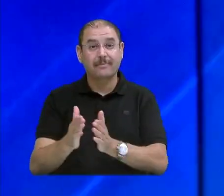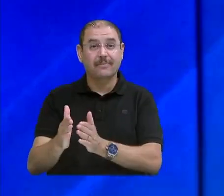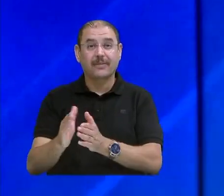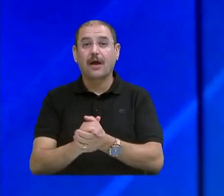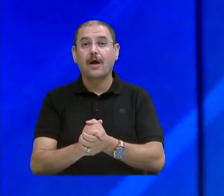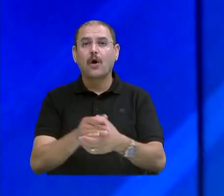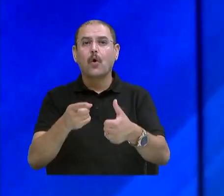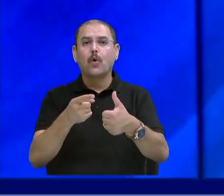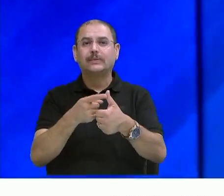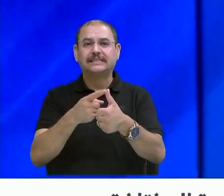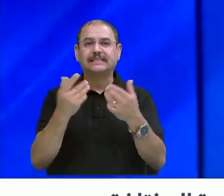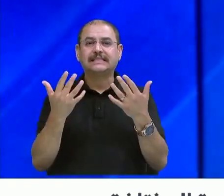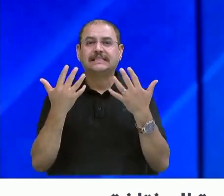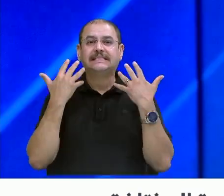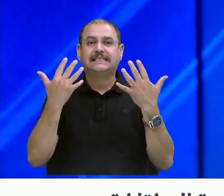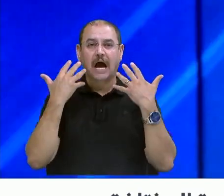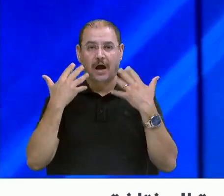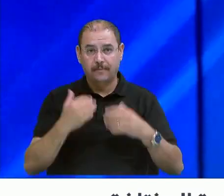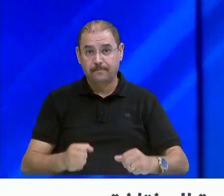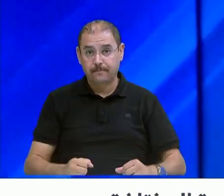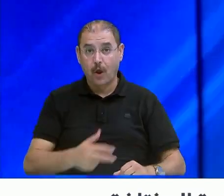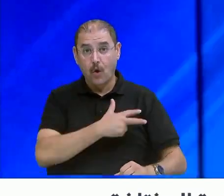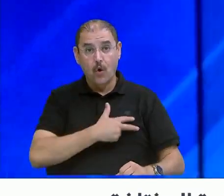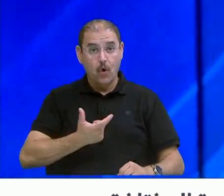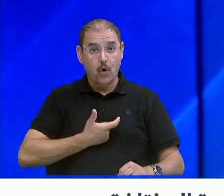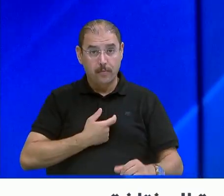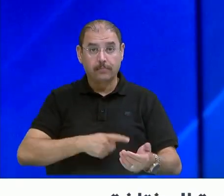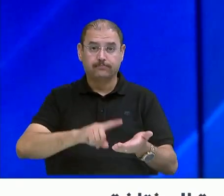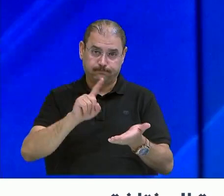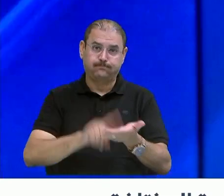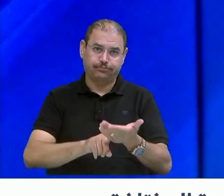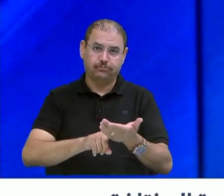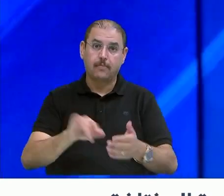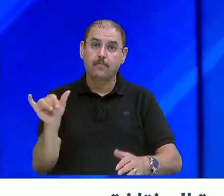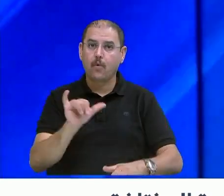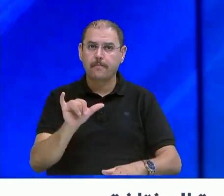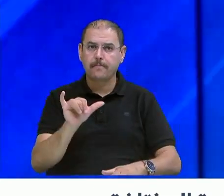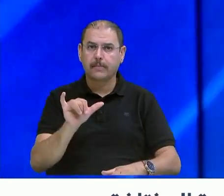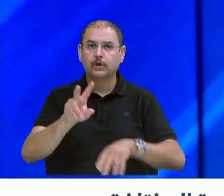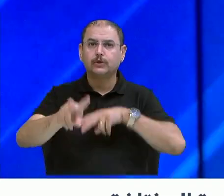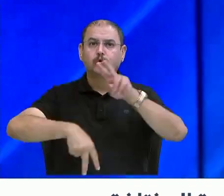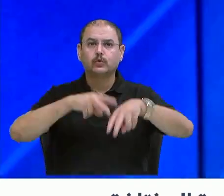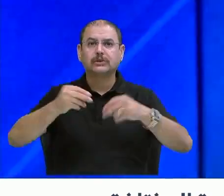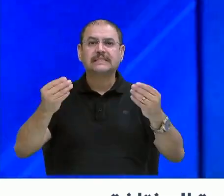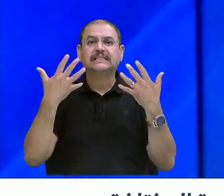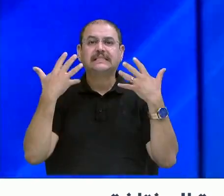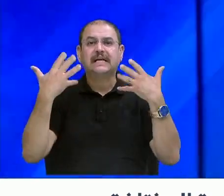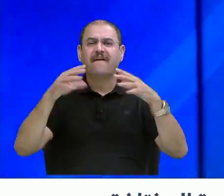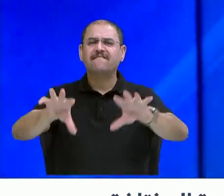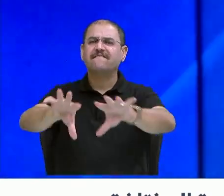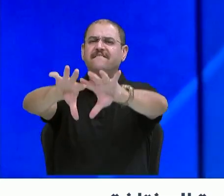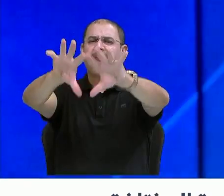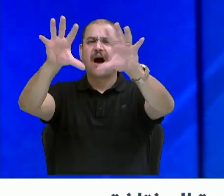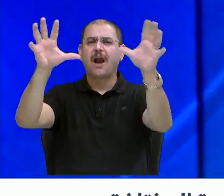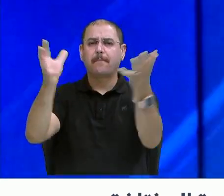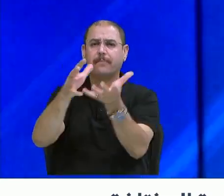اكد وزير السياحه والاثار مكرم القيسي سعي الحكومه الجاد لاعاده استهداف الاسواق السياحيه العالميه المختلفه